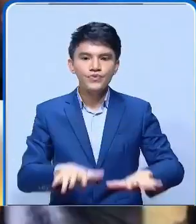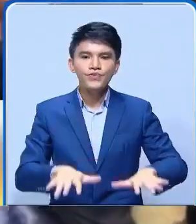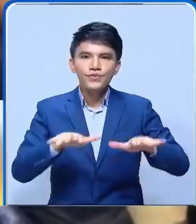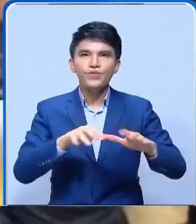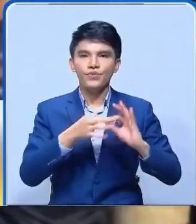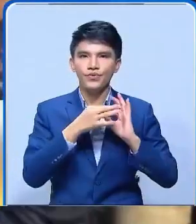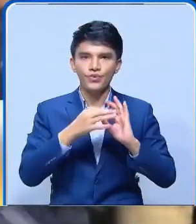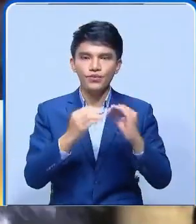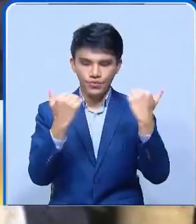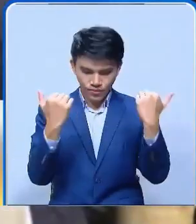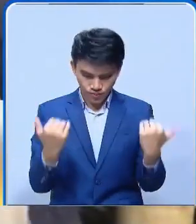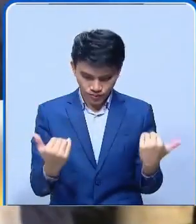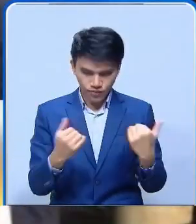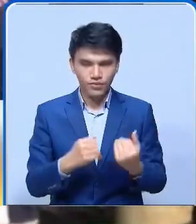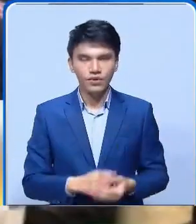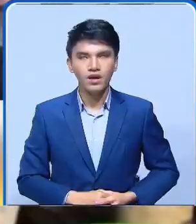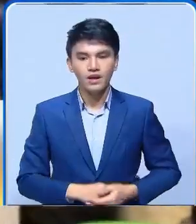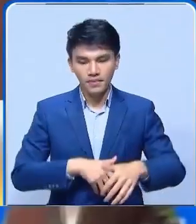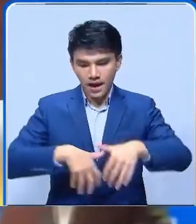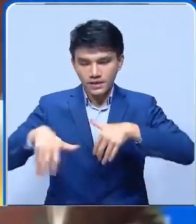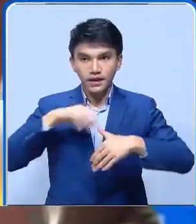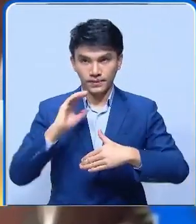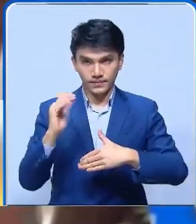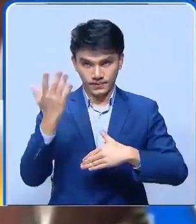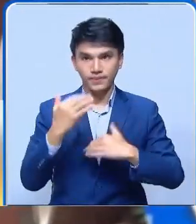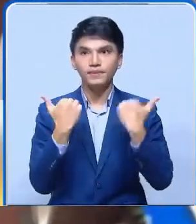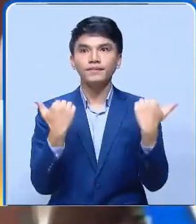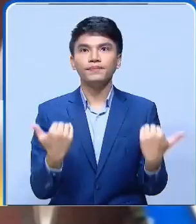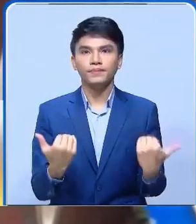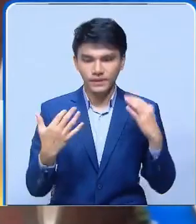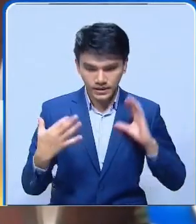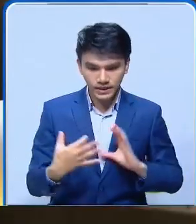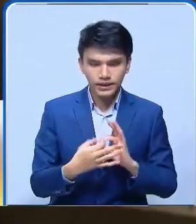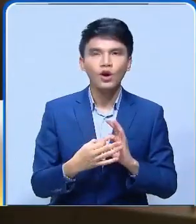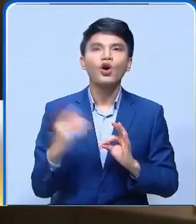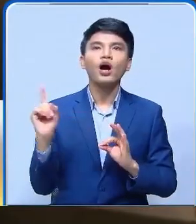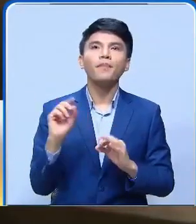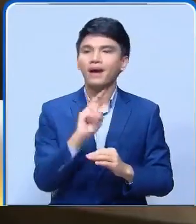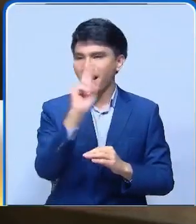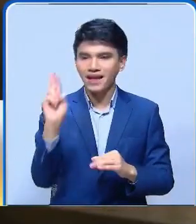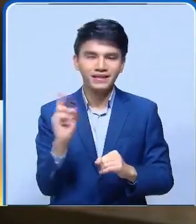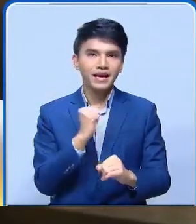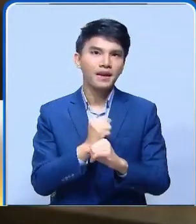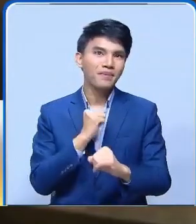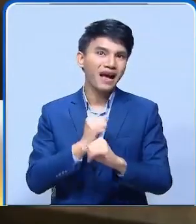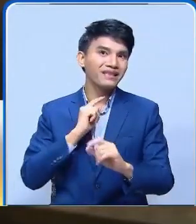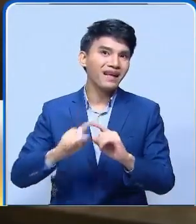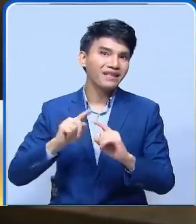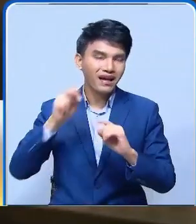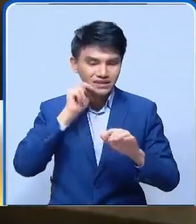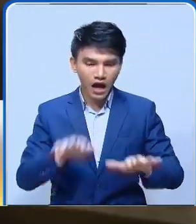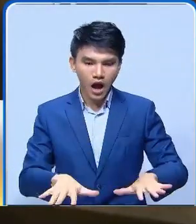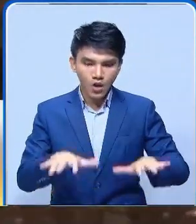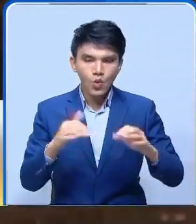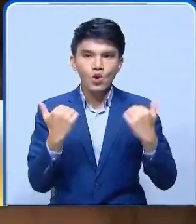ห่วงใยเกี่ยวกับความปลอดภัยของพี่น้องประชาชนนะคะทั้งในด้านการใช้สาธารณูปโภคต่างๆในช่วงน้ำท่วมแบบนี้พร้อมกันนี้